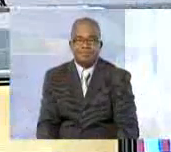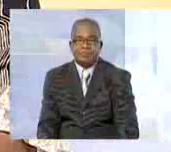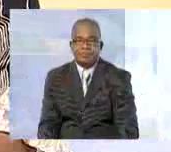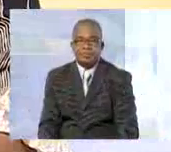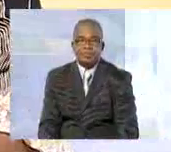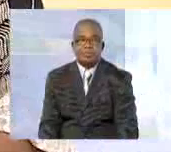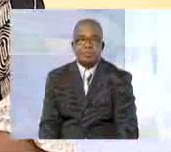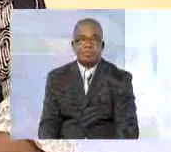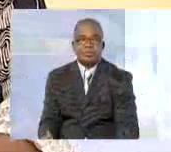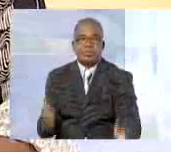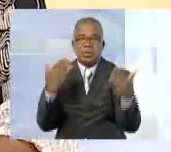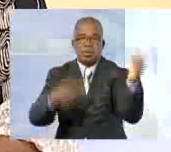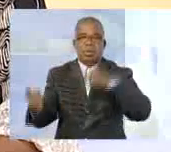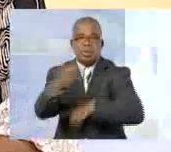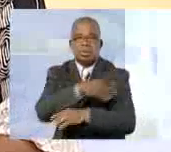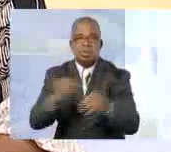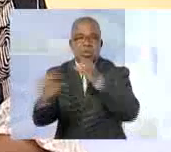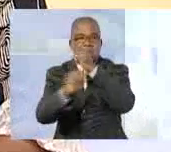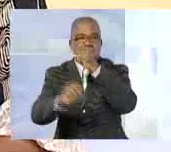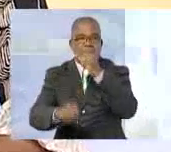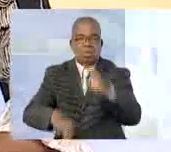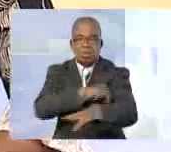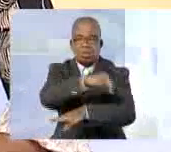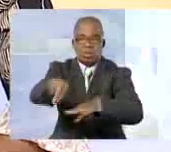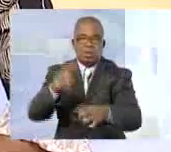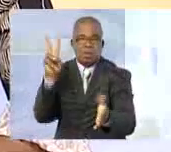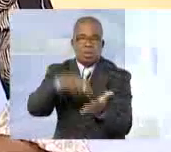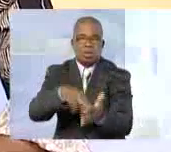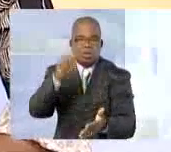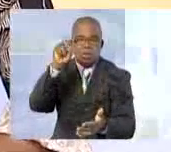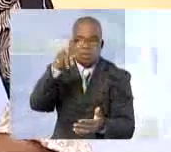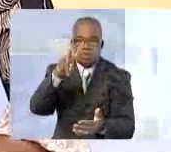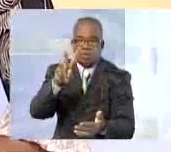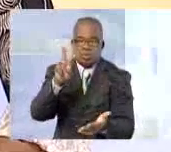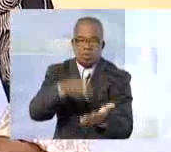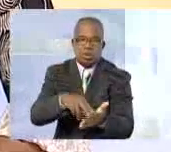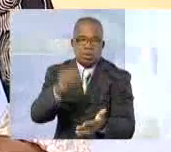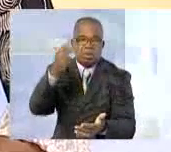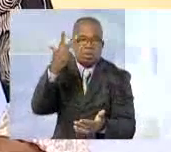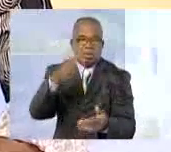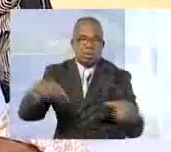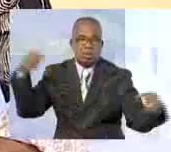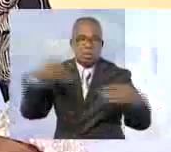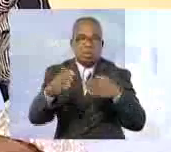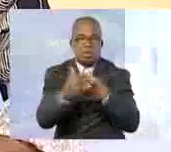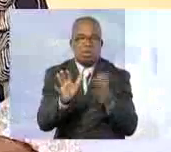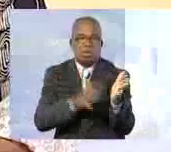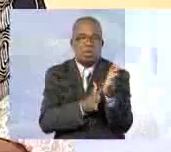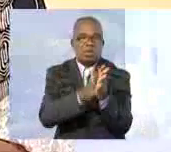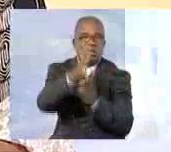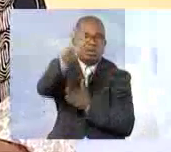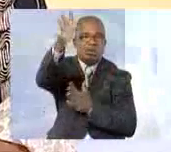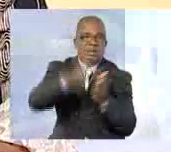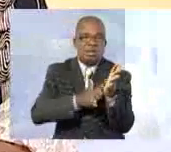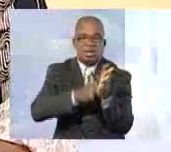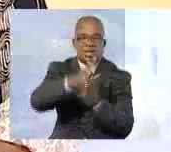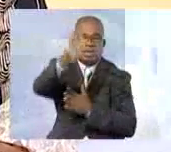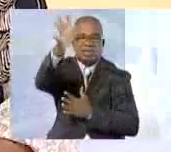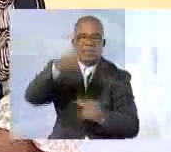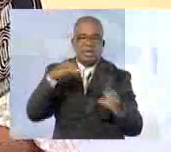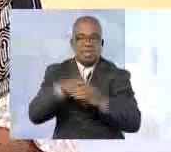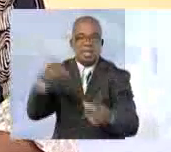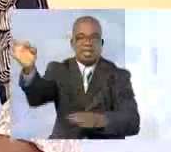Lancement aujourd'hui de la campagne nationale 2012-2013 de lutte contre les feux de brousse dans la forêt classée de